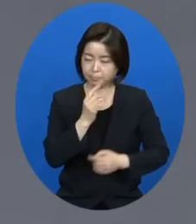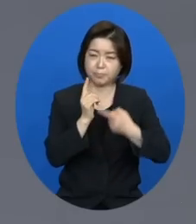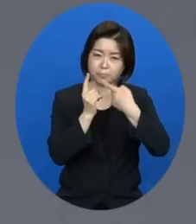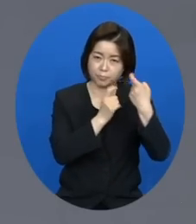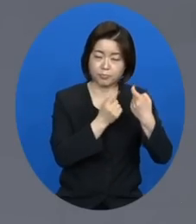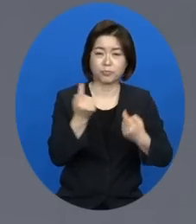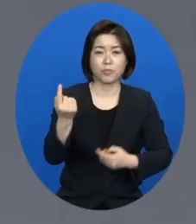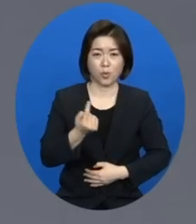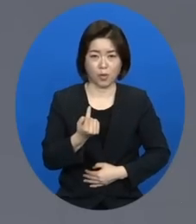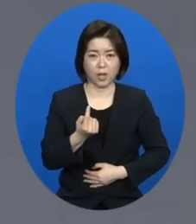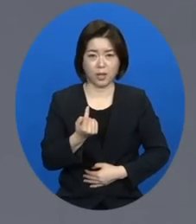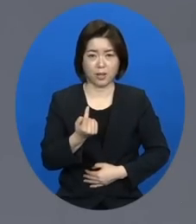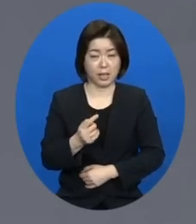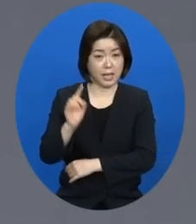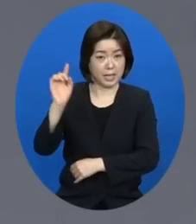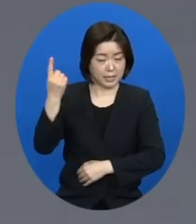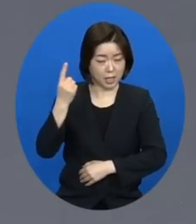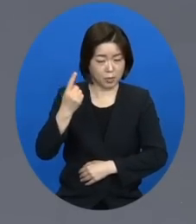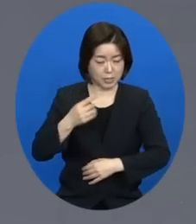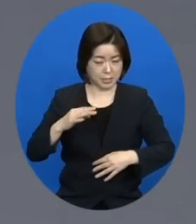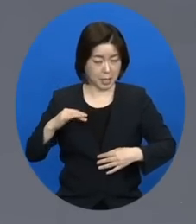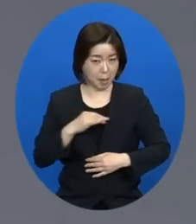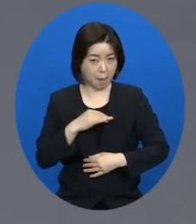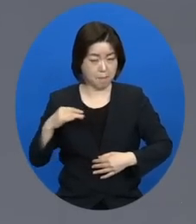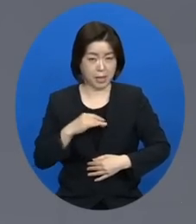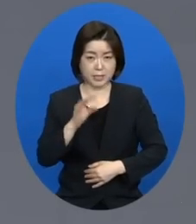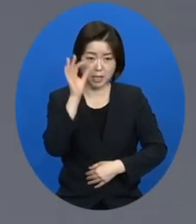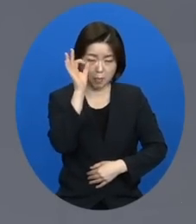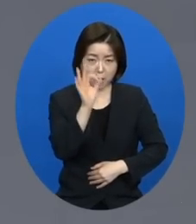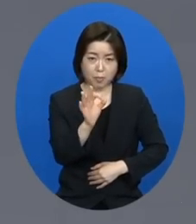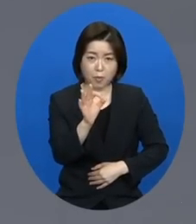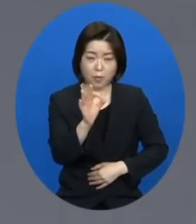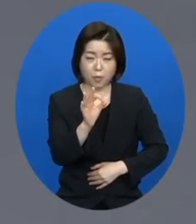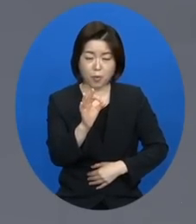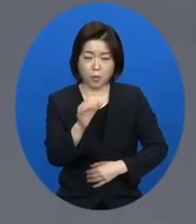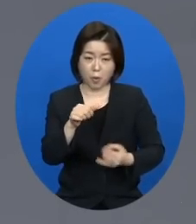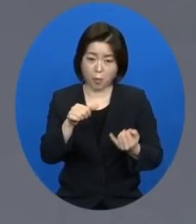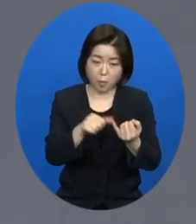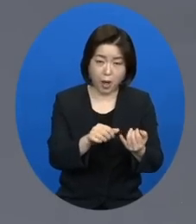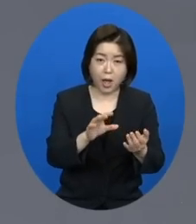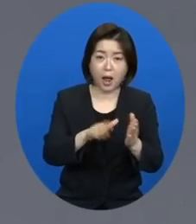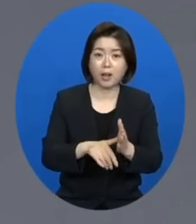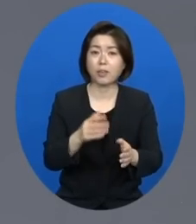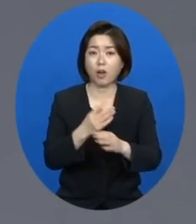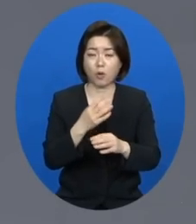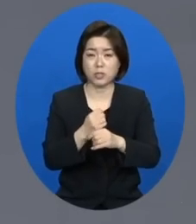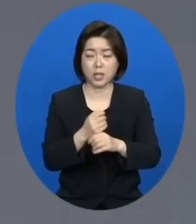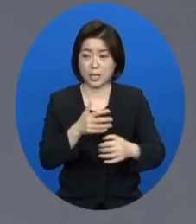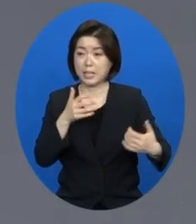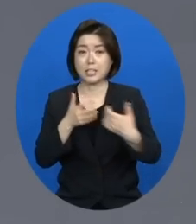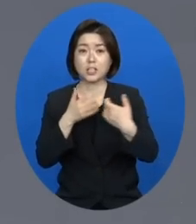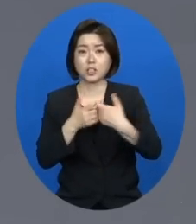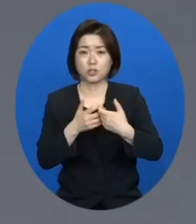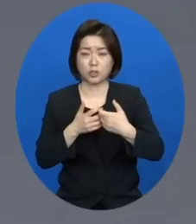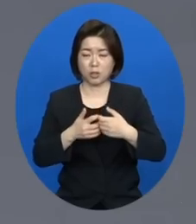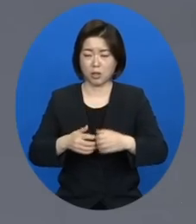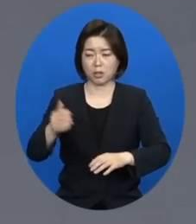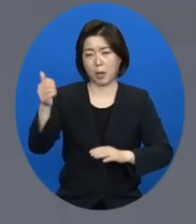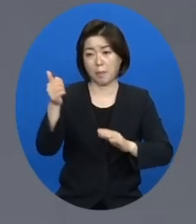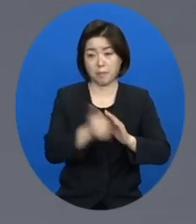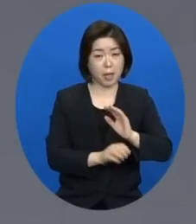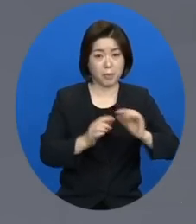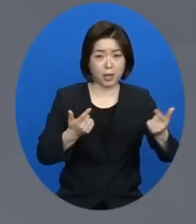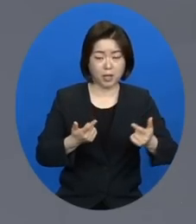유혹이었습니다. 다윗이 밧세바를 보고 이 가늠하게 된 때가 언제냐면 전쟁에서 패배할 때가